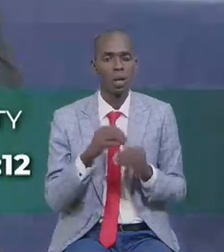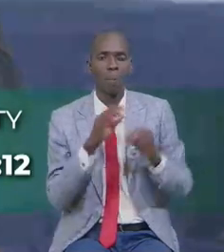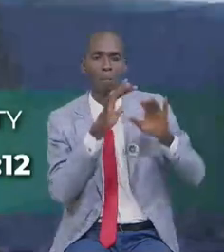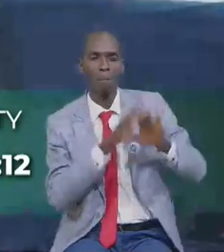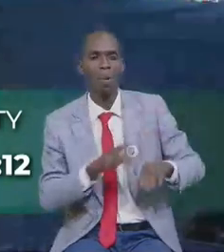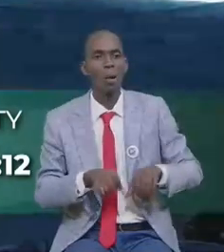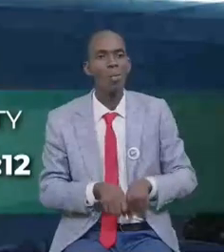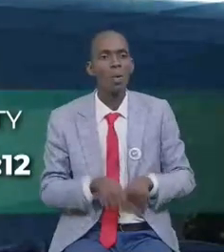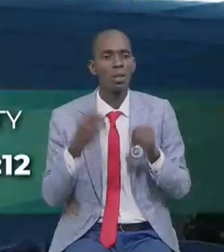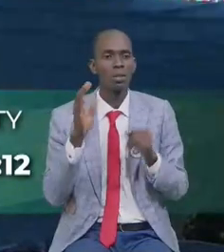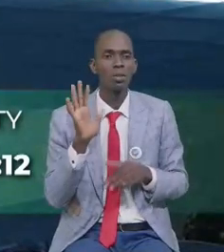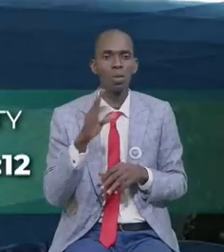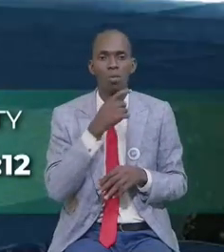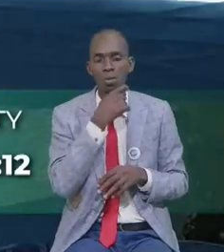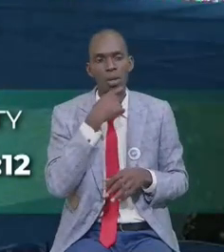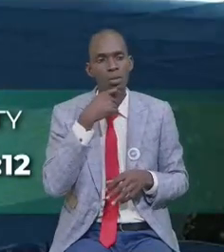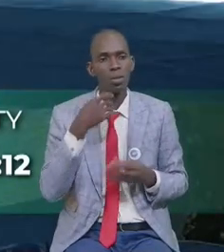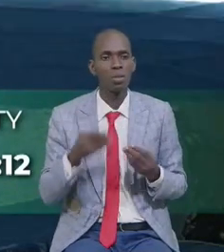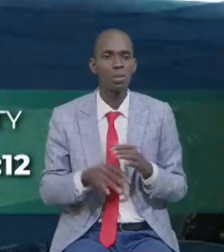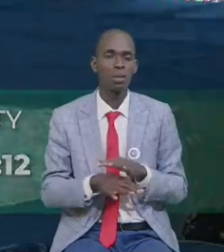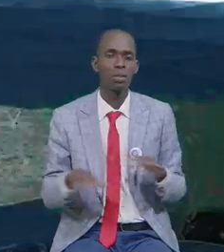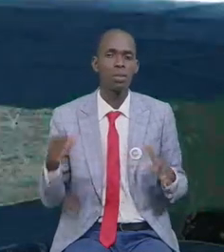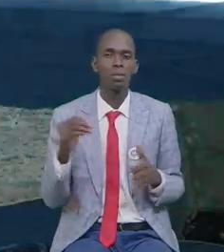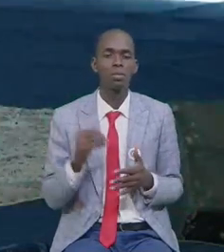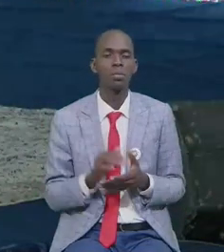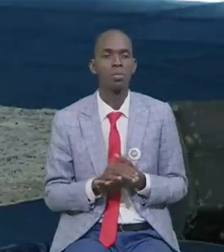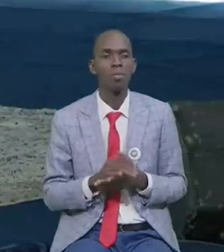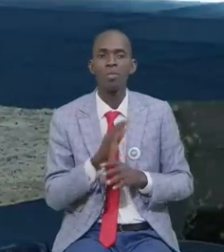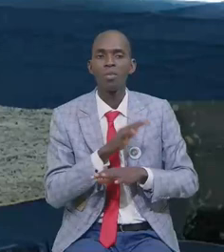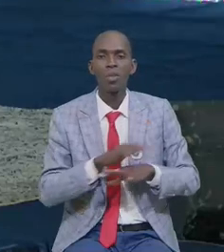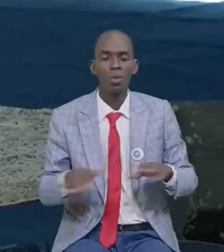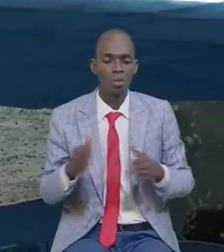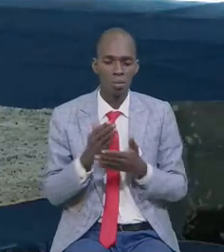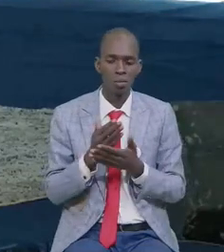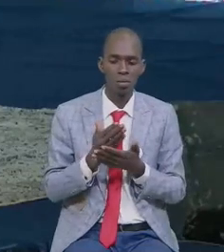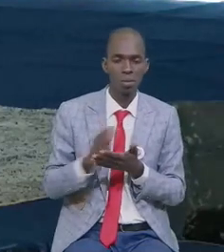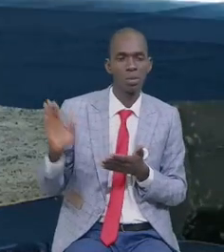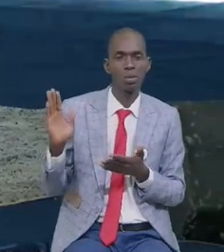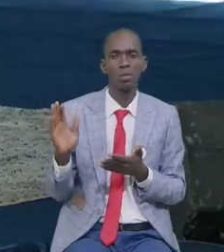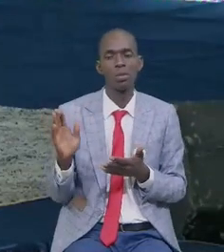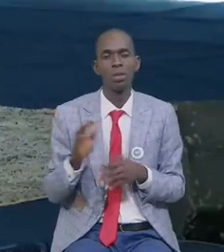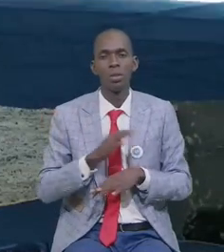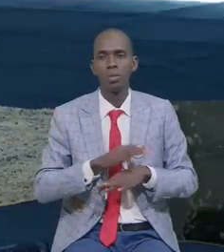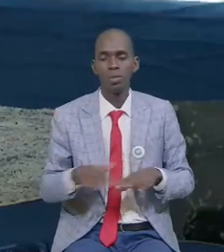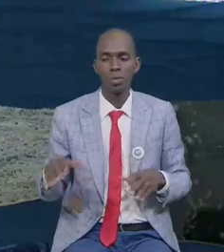Moissonne selon la miséricorde. Défrichez-vous un champ nouveau. Ne résistez pas.